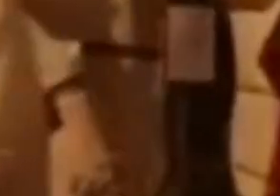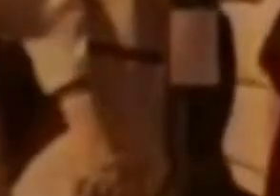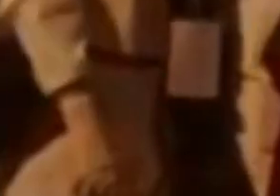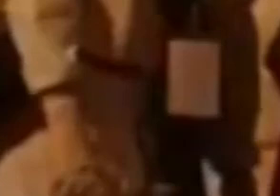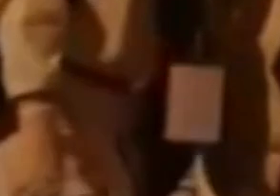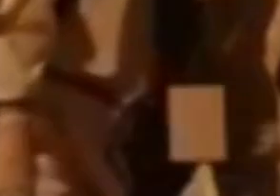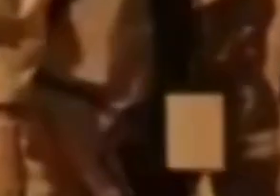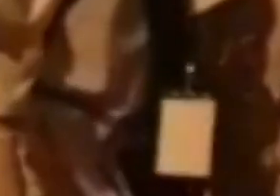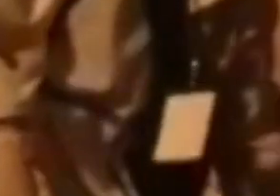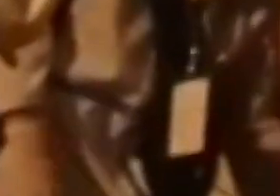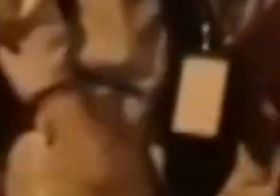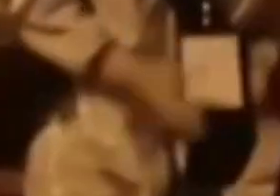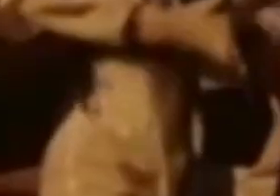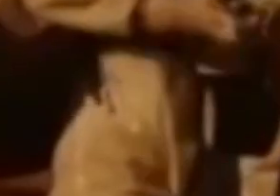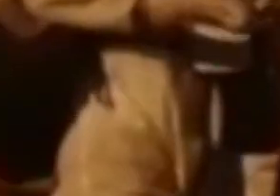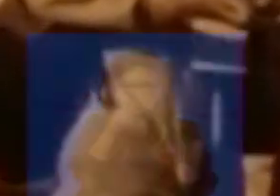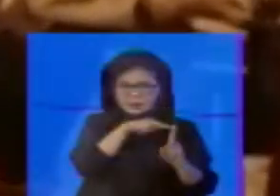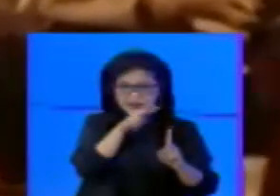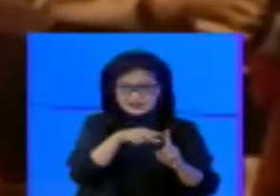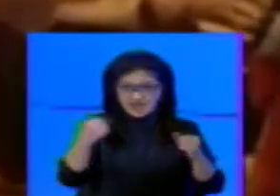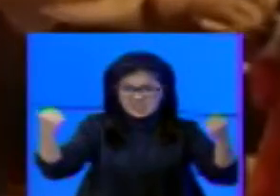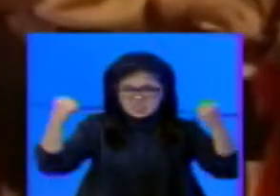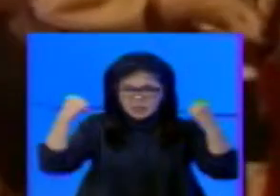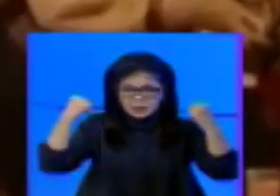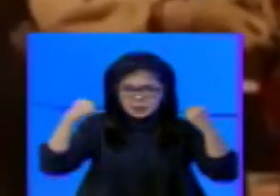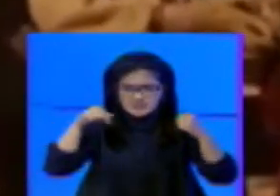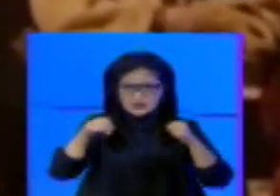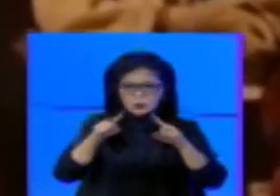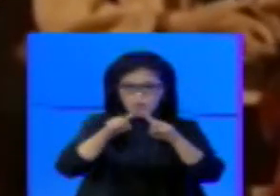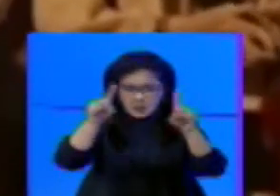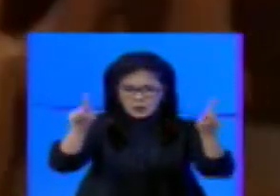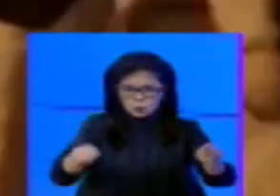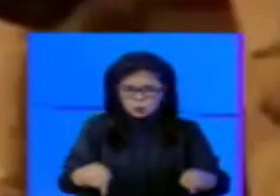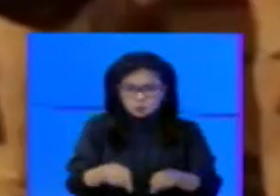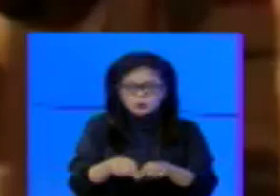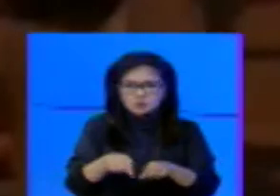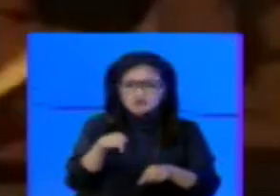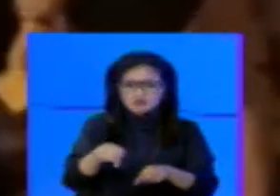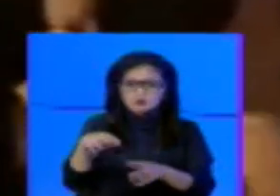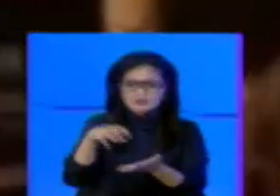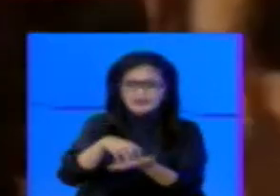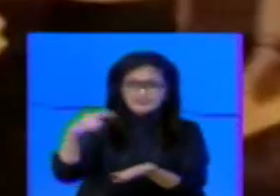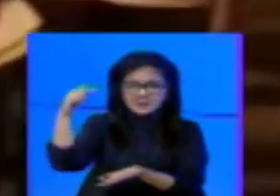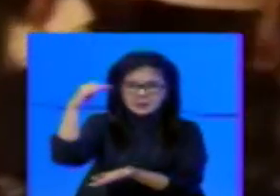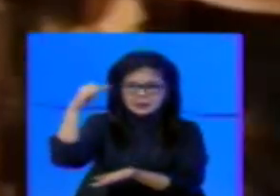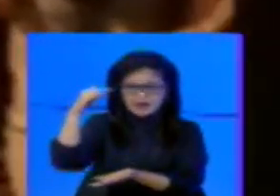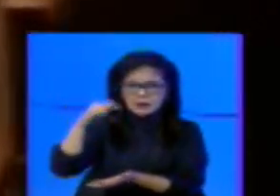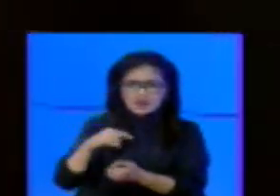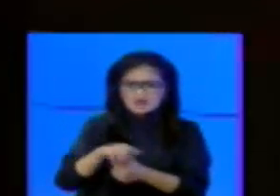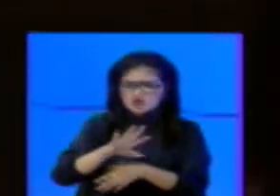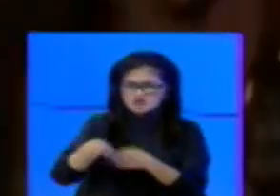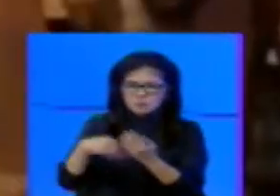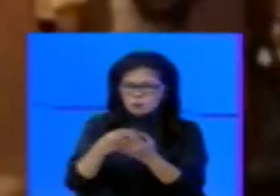usai melakukan pemeriksaan kesehatan serta kelengkapan dokumen keimigrasian di area parkir pesawat ratusan WNI berikut awak kabin pesawat